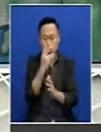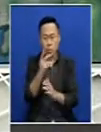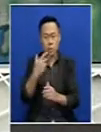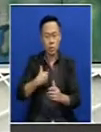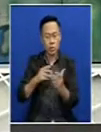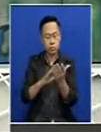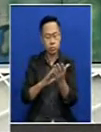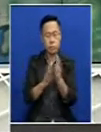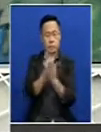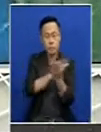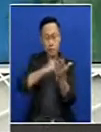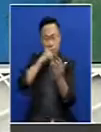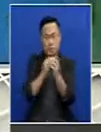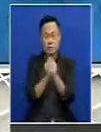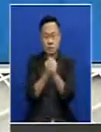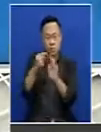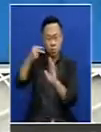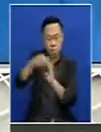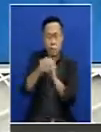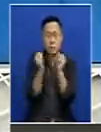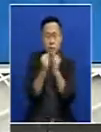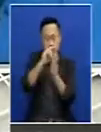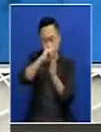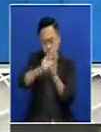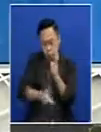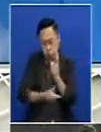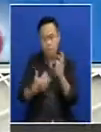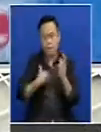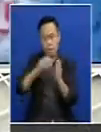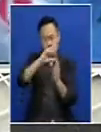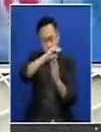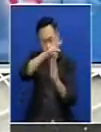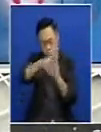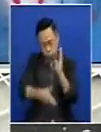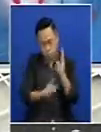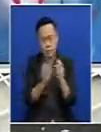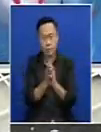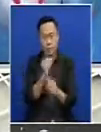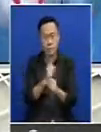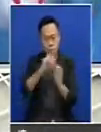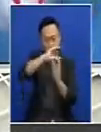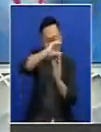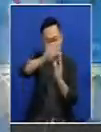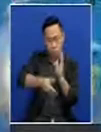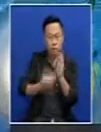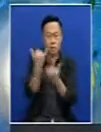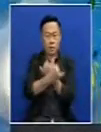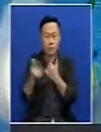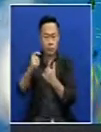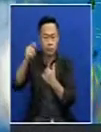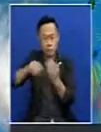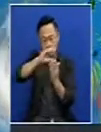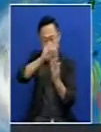ามวลอากาศเย็นจากบริเวณของประเทศจีนที่จะแผ่ลงมาปกคลุมนะครับแต่ว่าในรอบนี้จะแผ่ลงมาปกคลุมบริเวณของพื้นที่มหาสมุทรแปซิฟิกเป็นส่วน